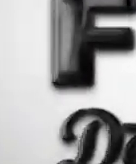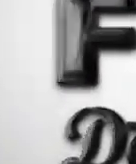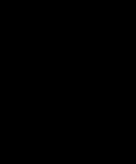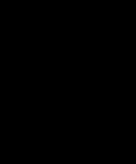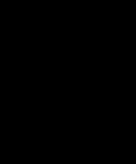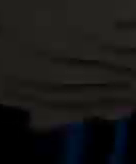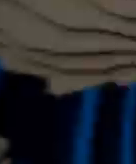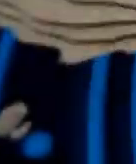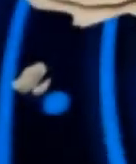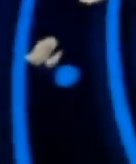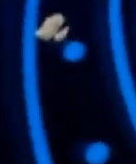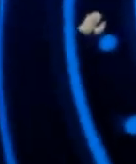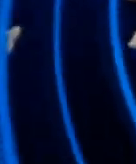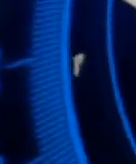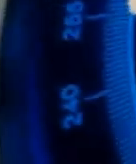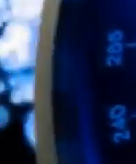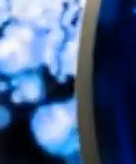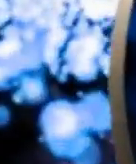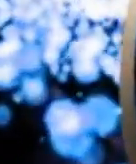देश की धड़कन.